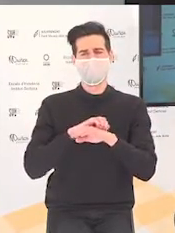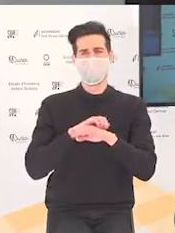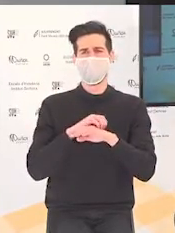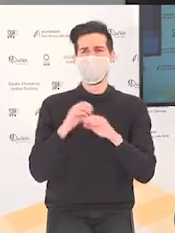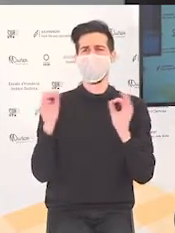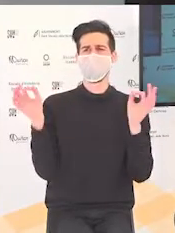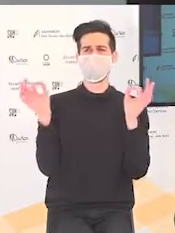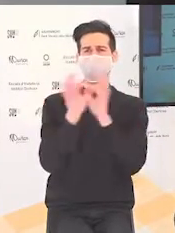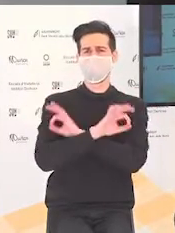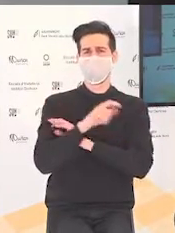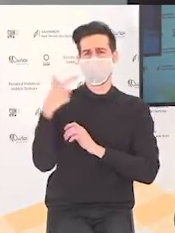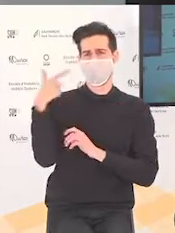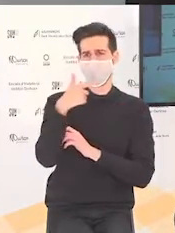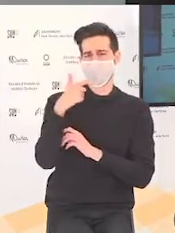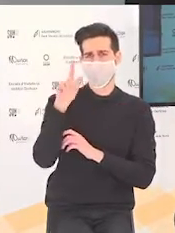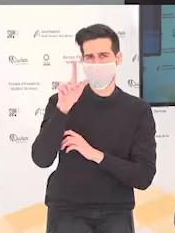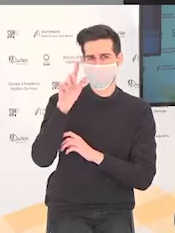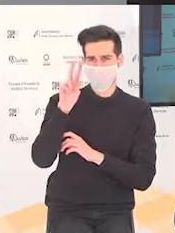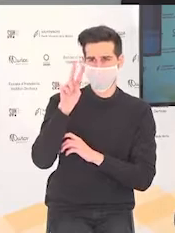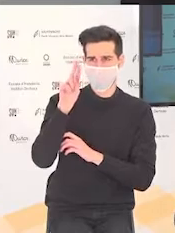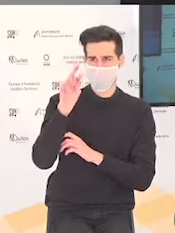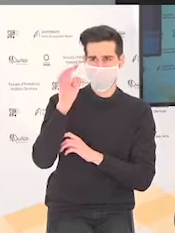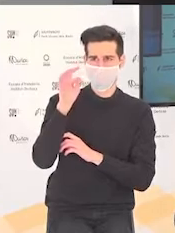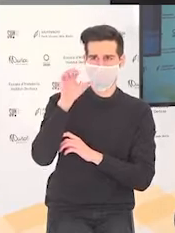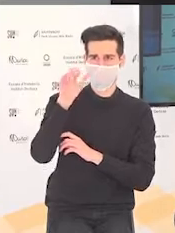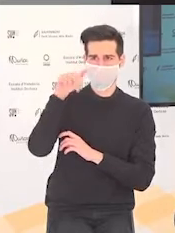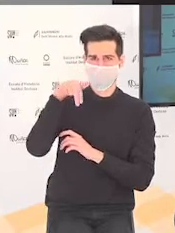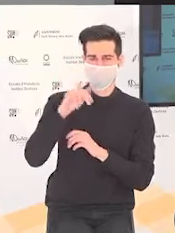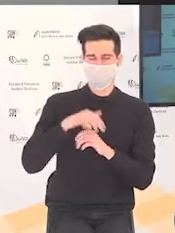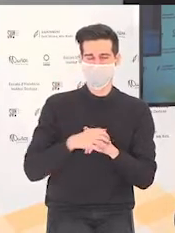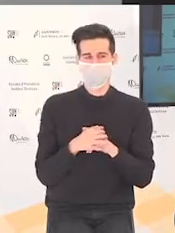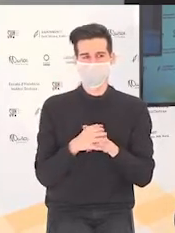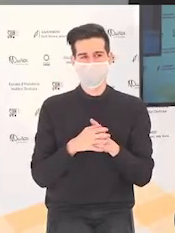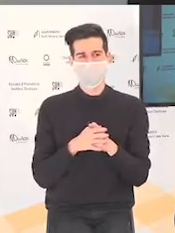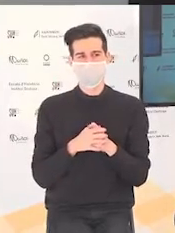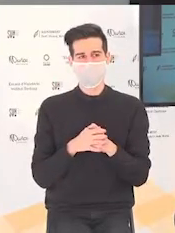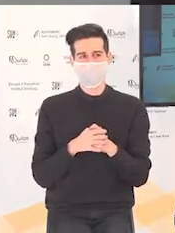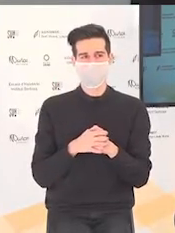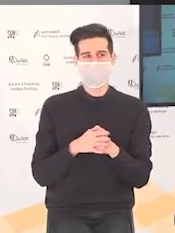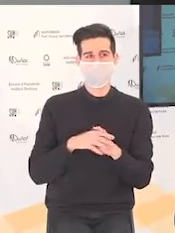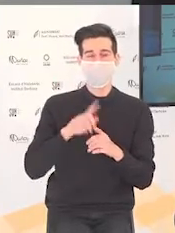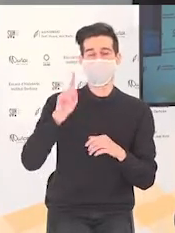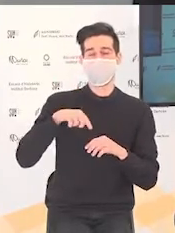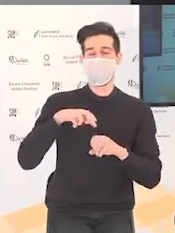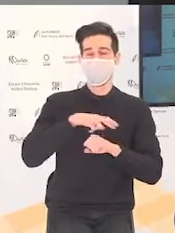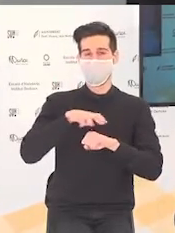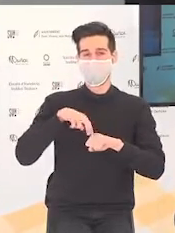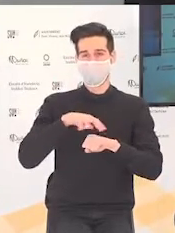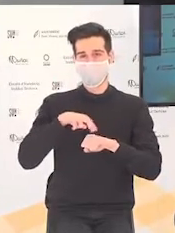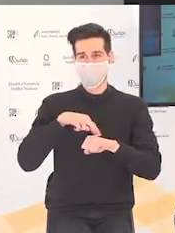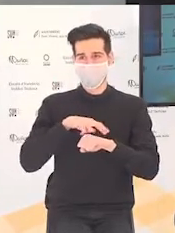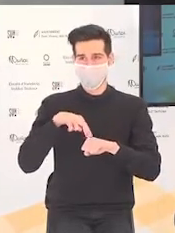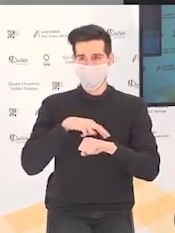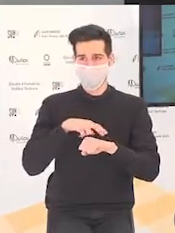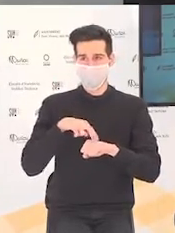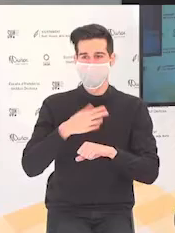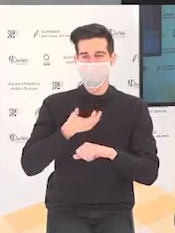vegà. Avui comptem també amb els regidors Lídia Vargas, Xavi Gómez i Maria